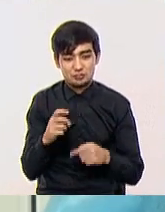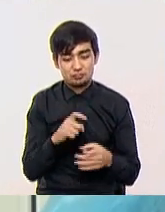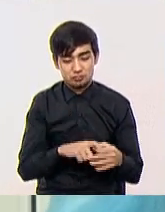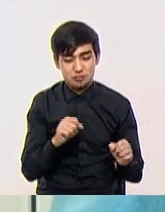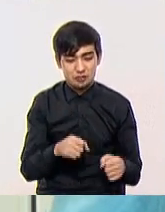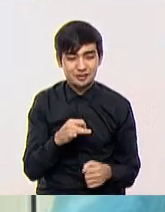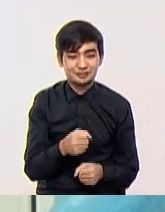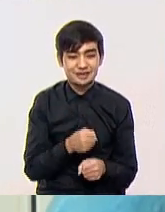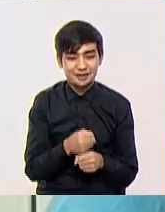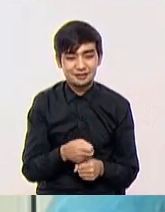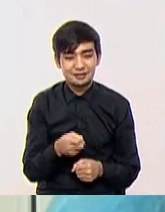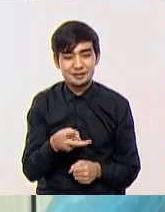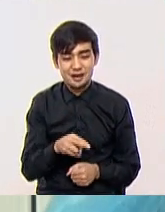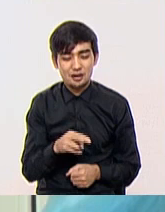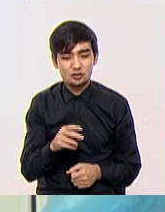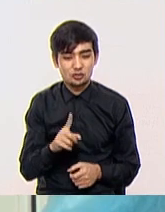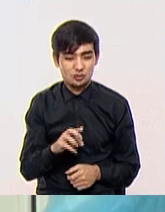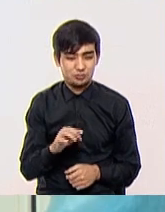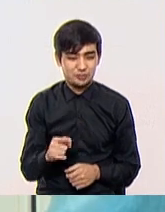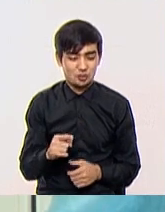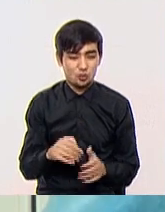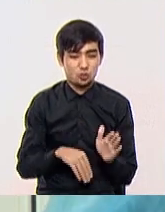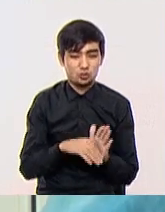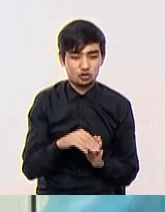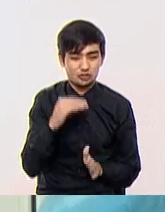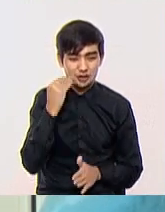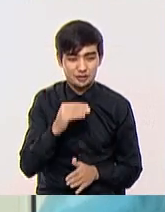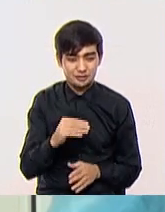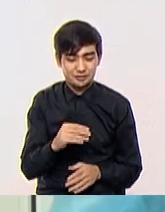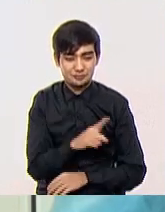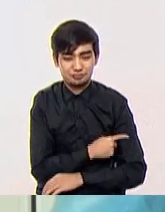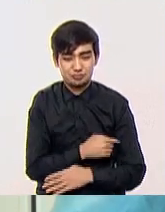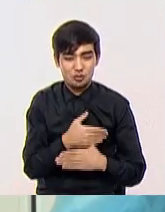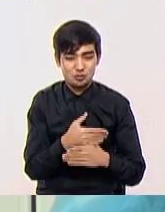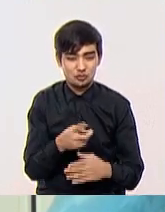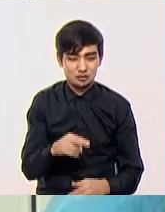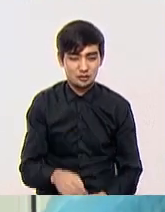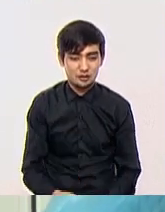все делается для того, чтобы улучшить качество медицинской помощи.